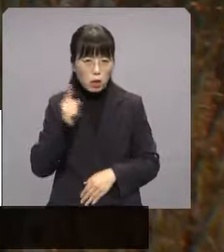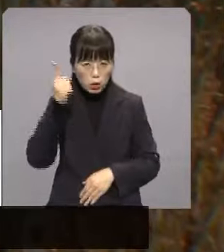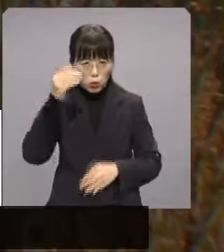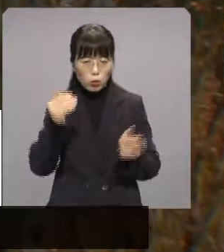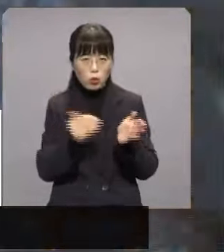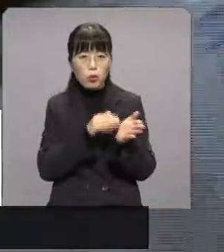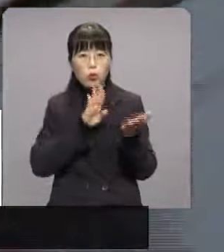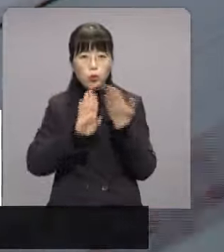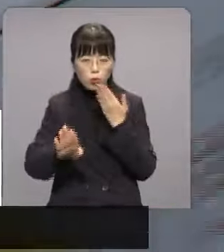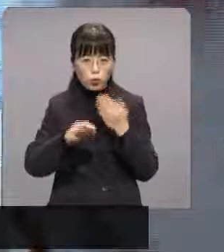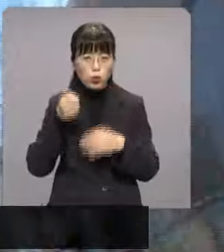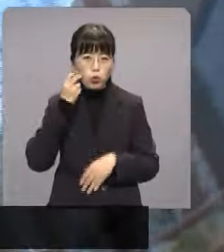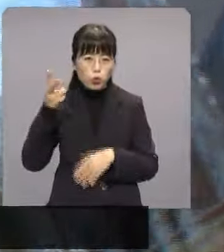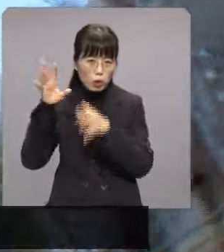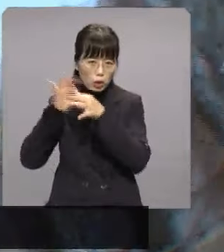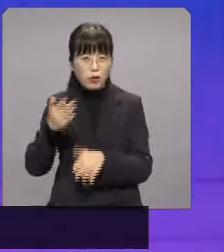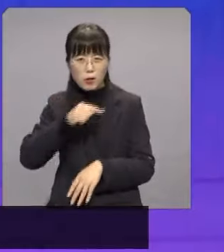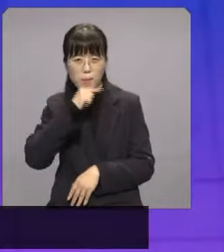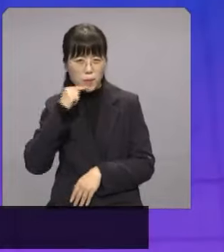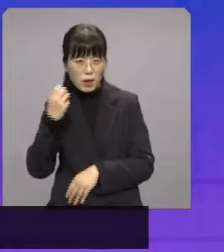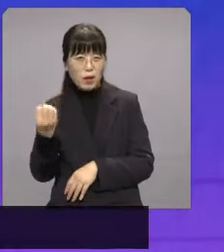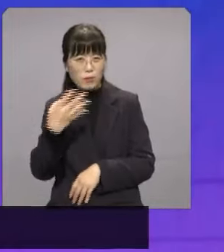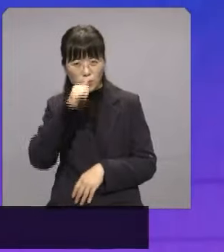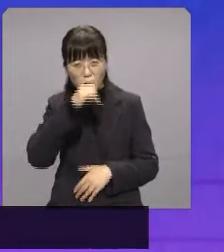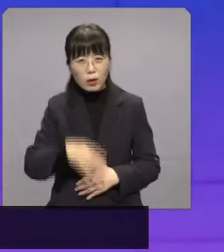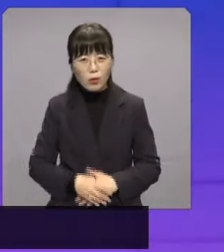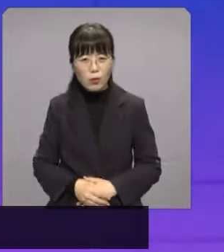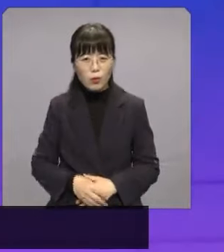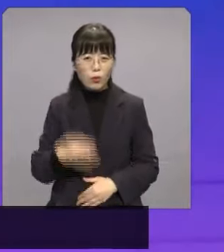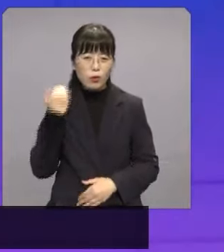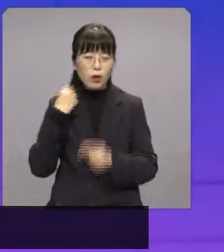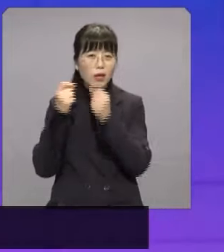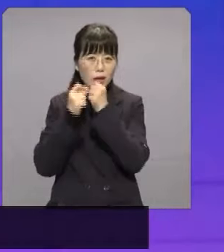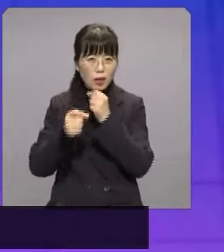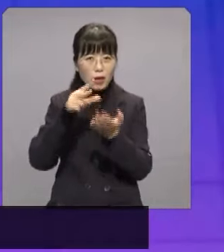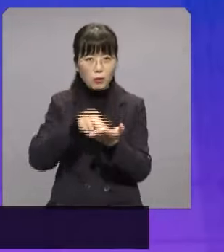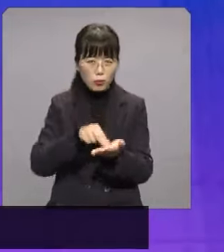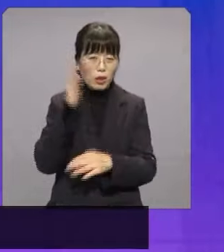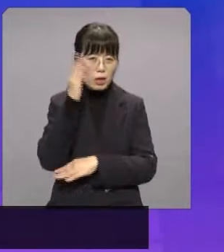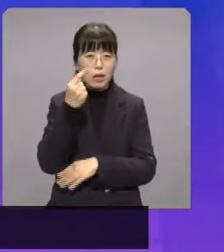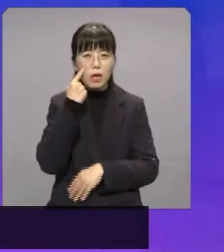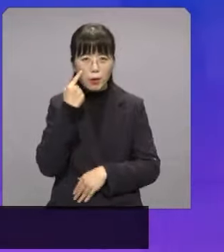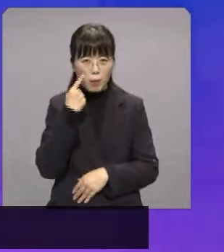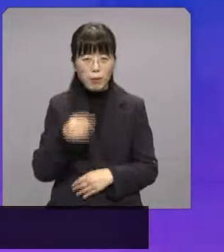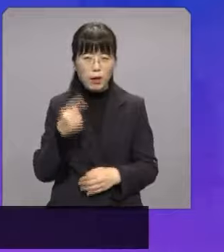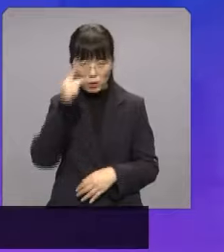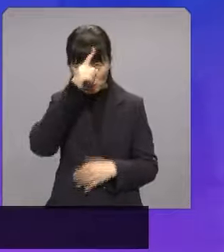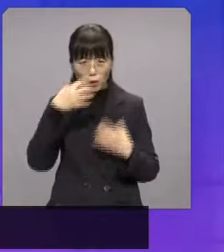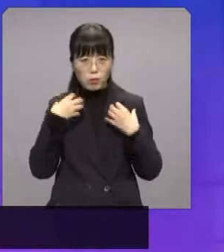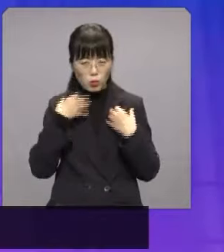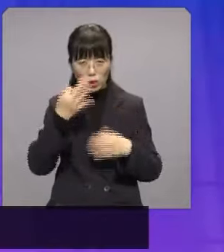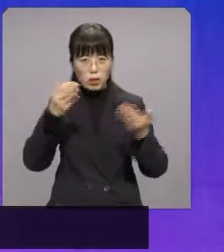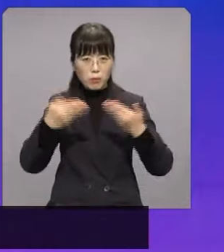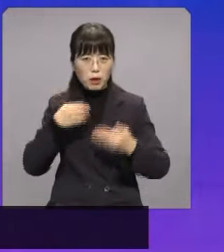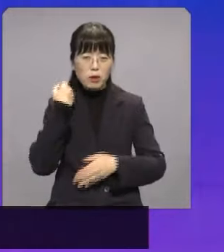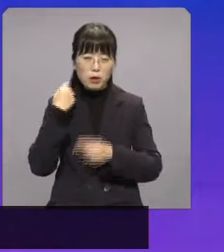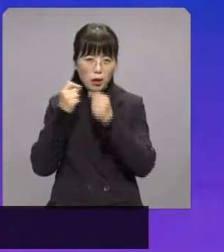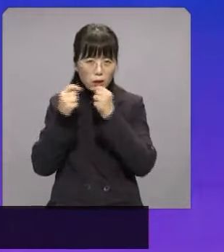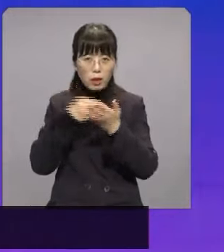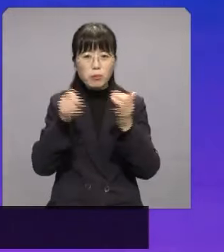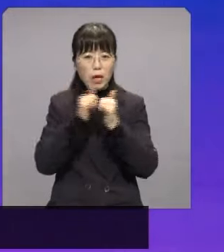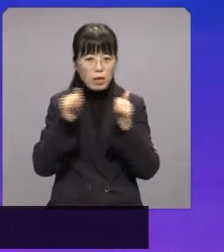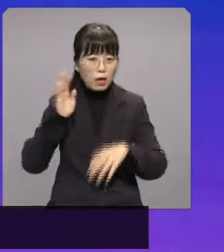뒤두달 연속 내린 것입니다. 그리고 이제 전세 사기로 저희가 문제를 넘어가도록 하겠습니다. 정부에서 인정받은 전세 사기